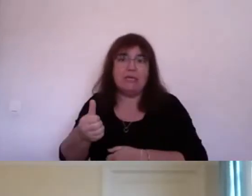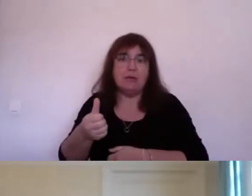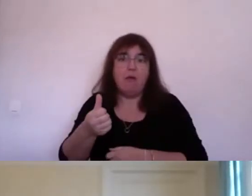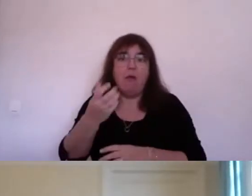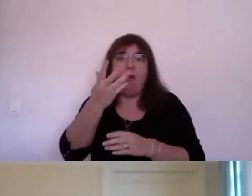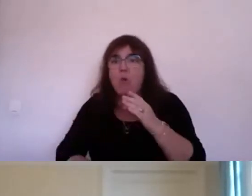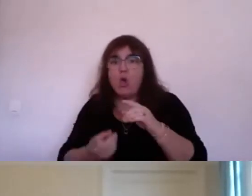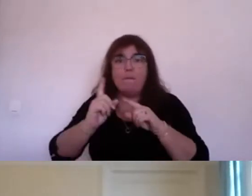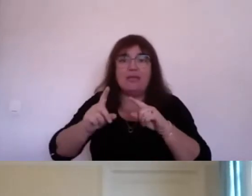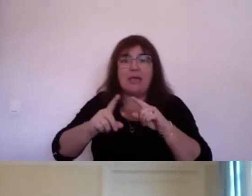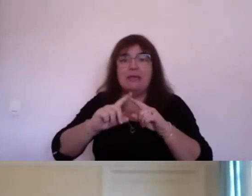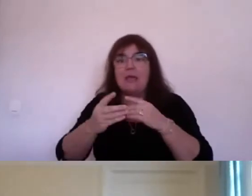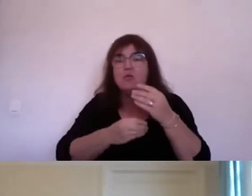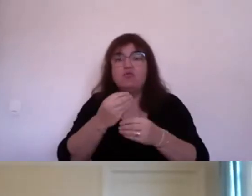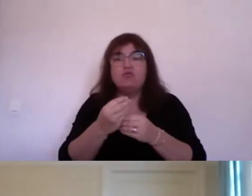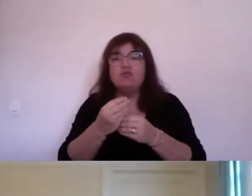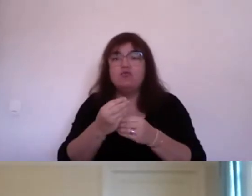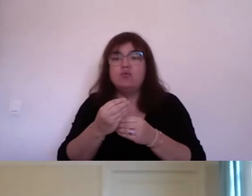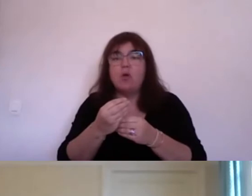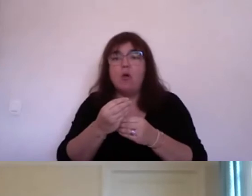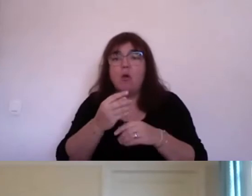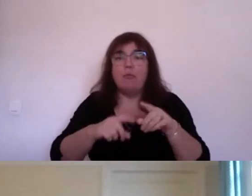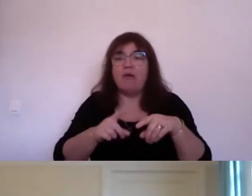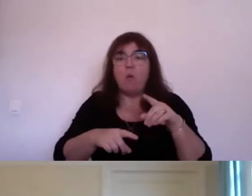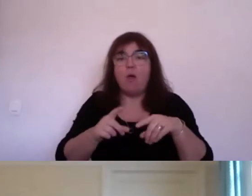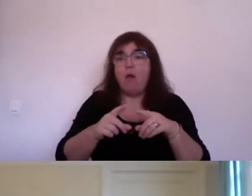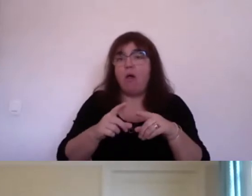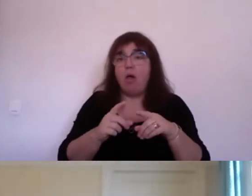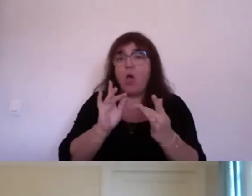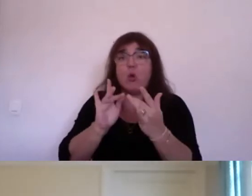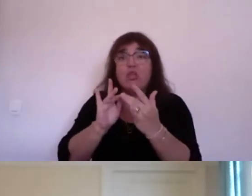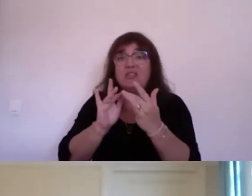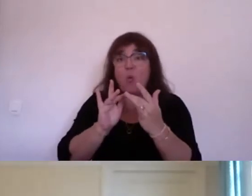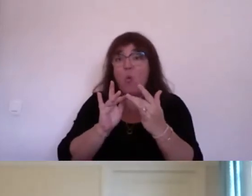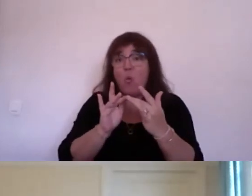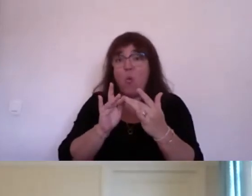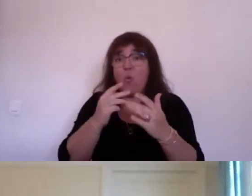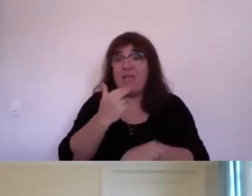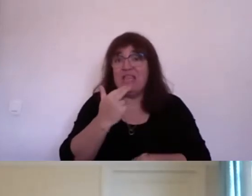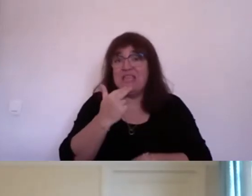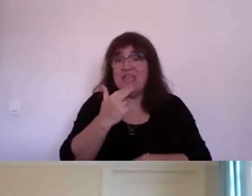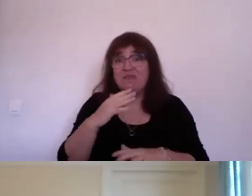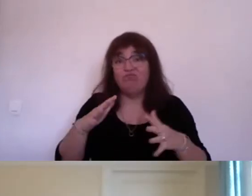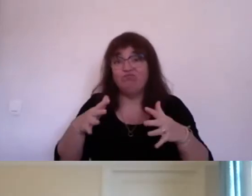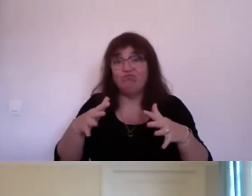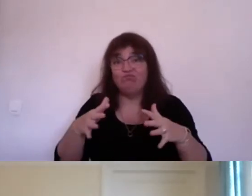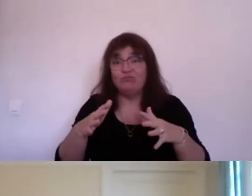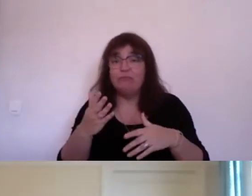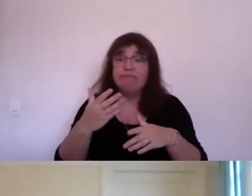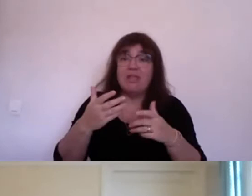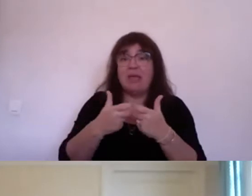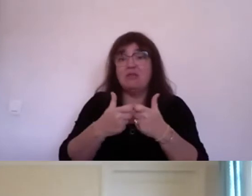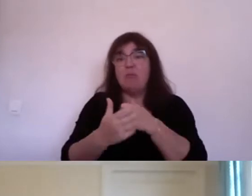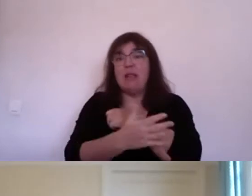matériel adapté et du fait parfois d'une mauvaise connexion Internet. Le témoignage parle des milieux ruraux qui sont parfois moins bien